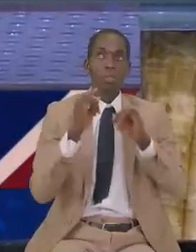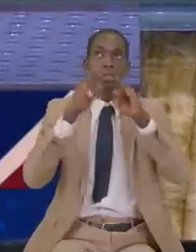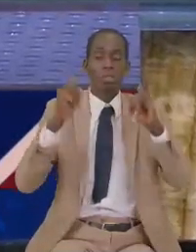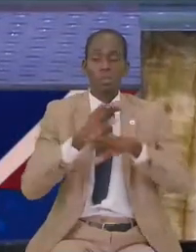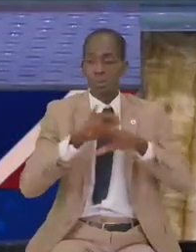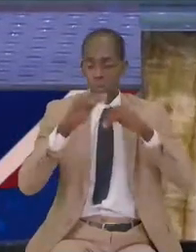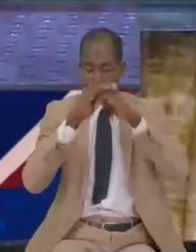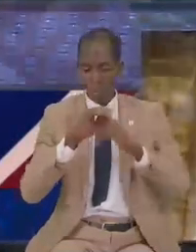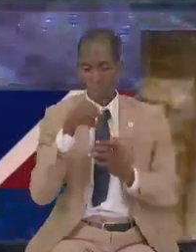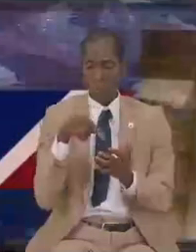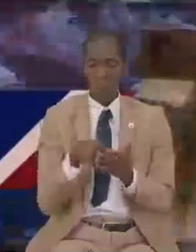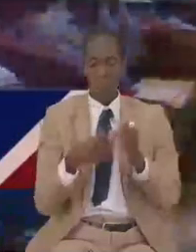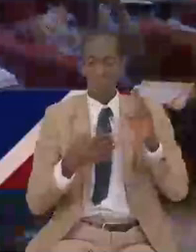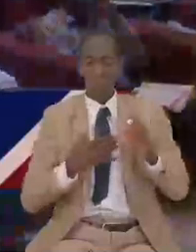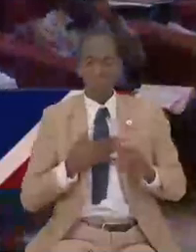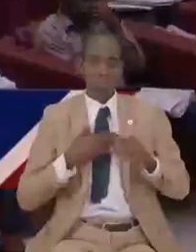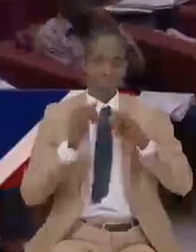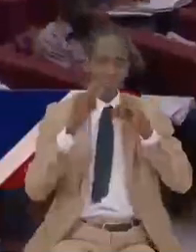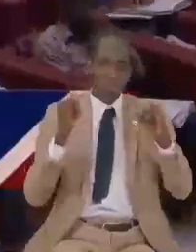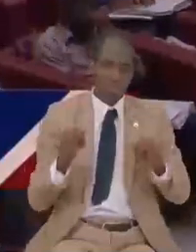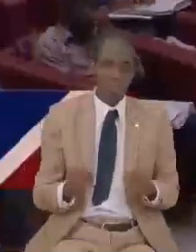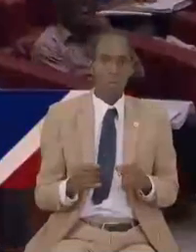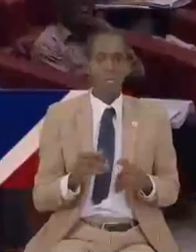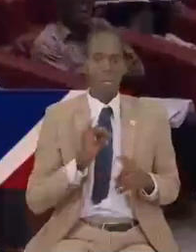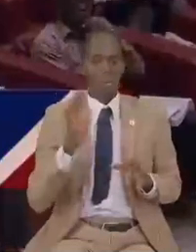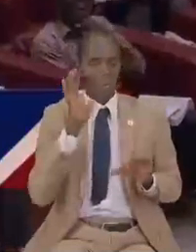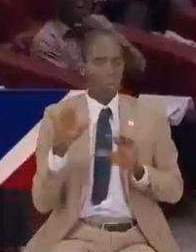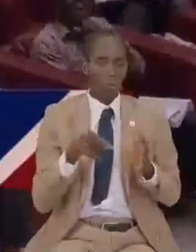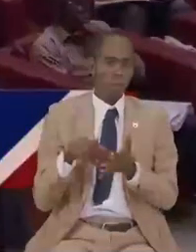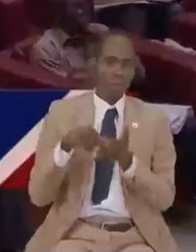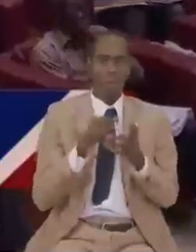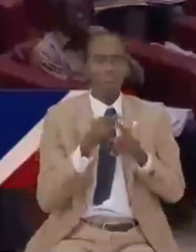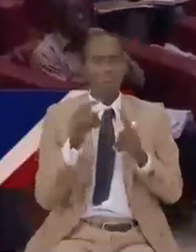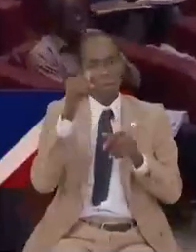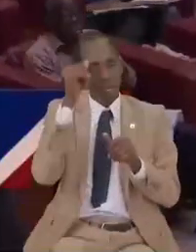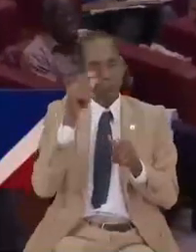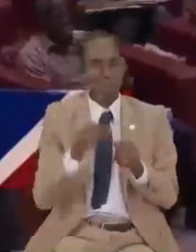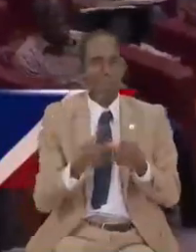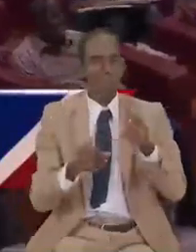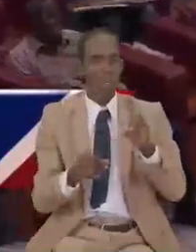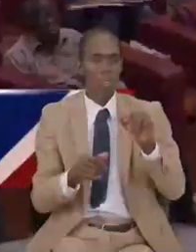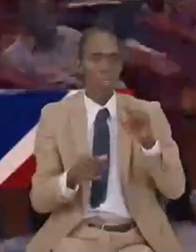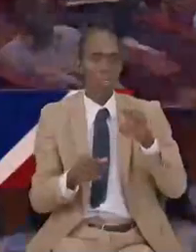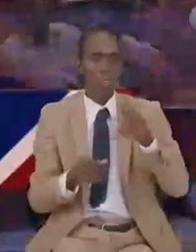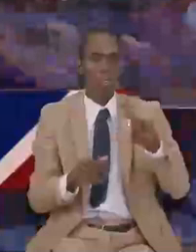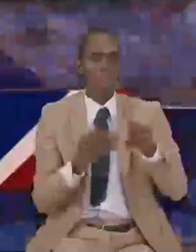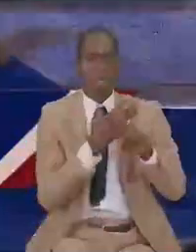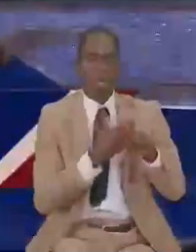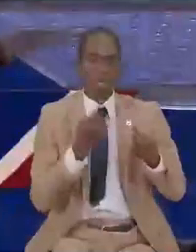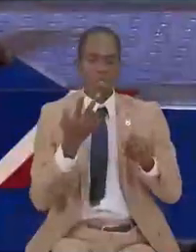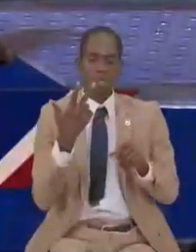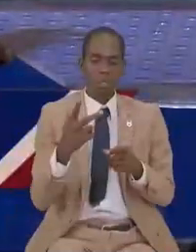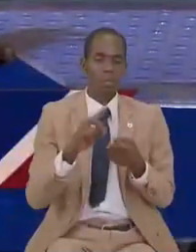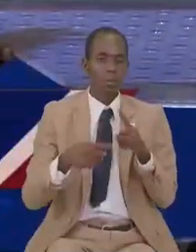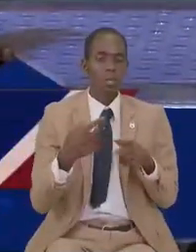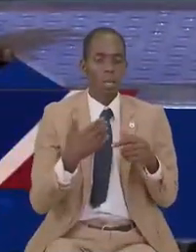idole, si vous ne l'adorez pas, voici ce que je vous ferai. Mais rappelez-vous, Daniel et son compagnon avaient la